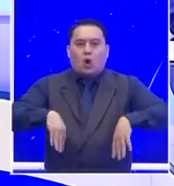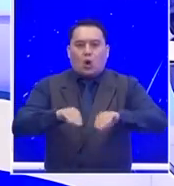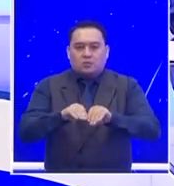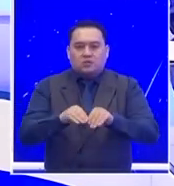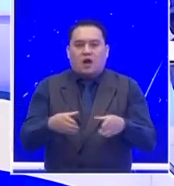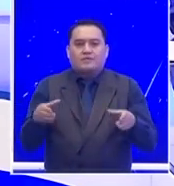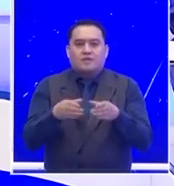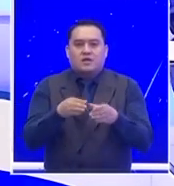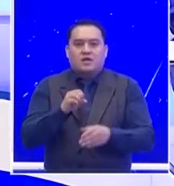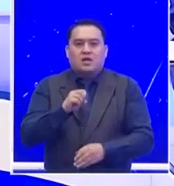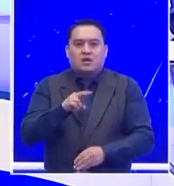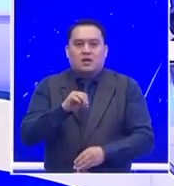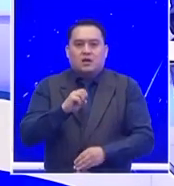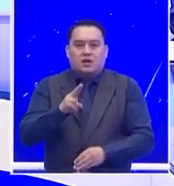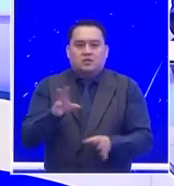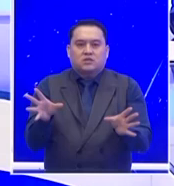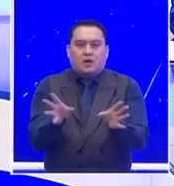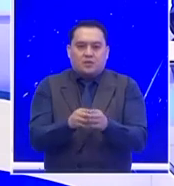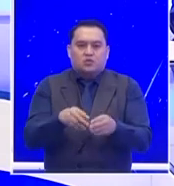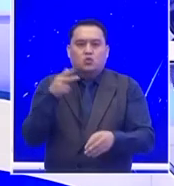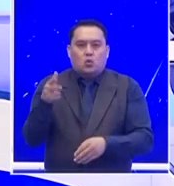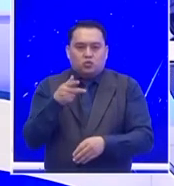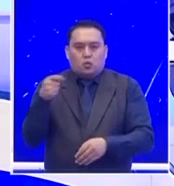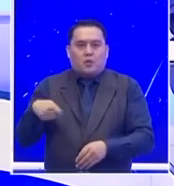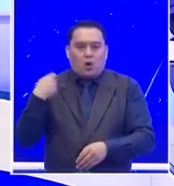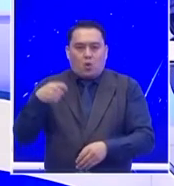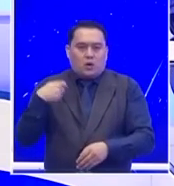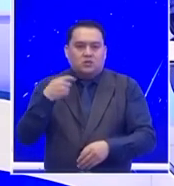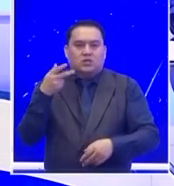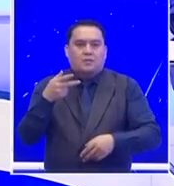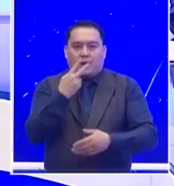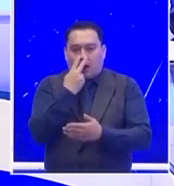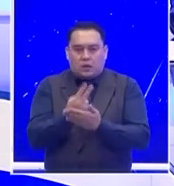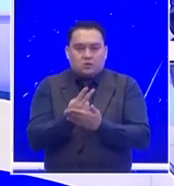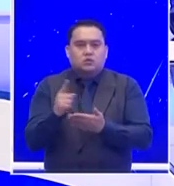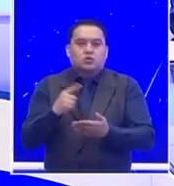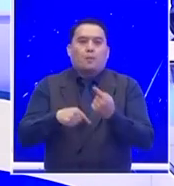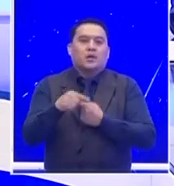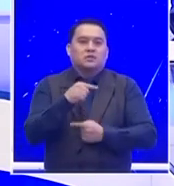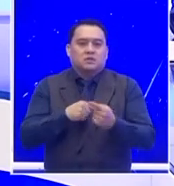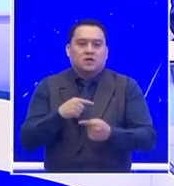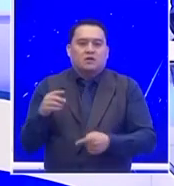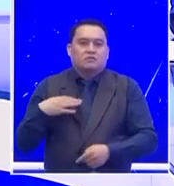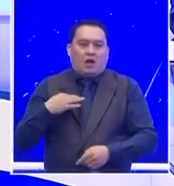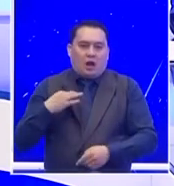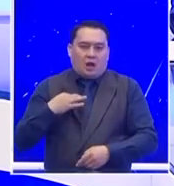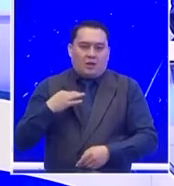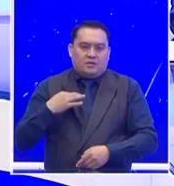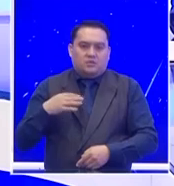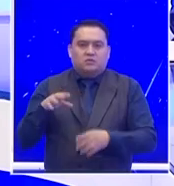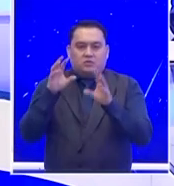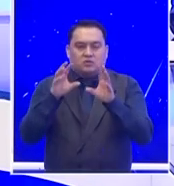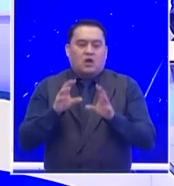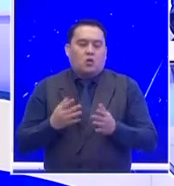общественного объединения инвалидов «Ерлек» совместно со съемочной группой телеканала ЖТСУ, показал, что не все бизнесмены